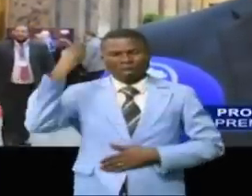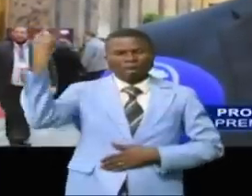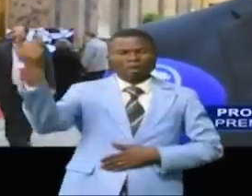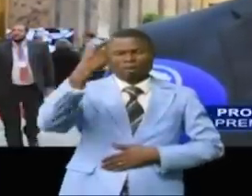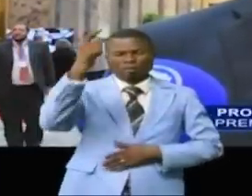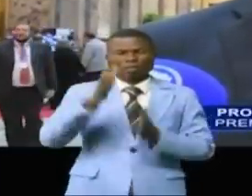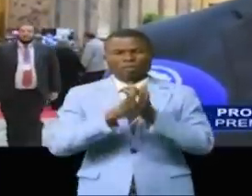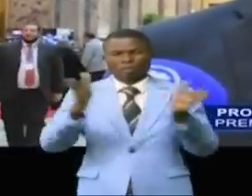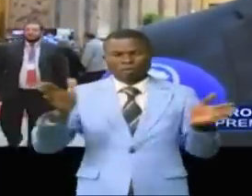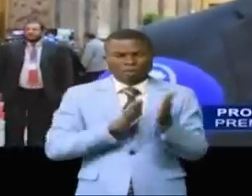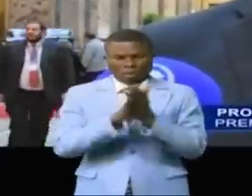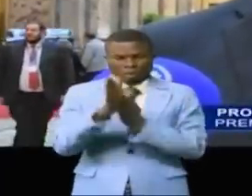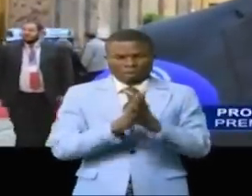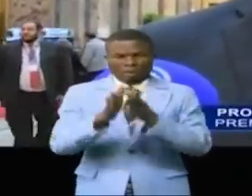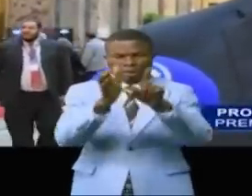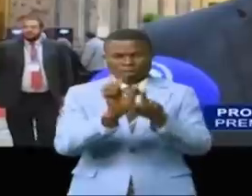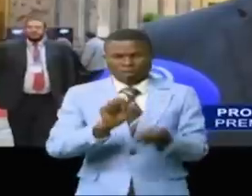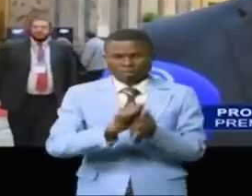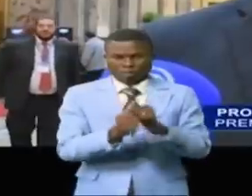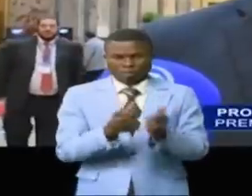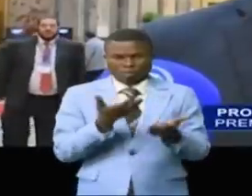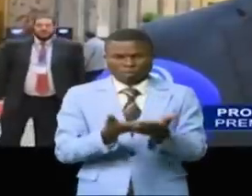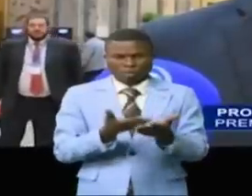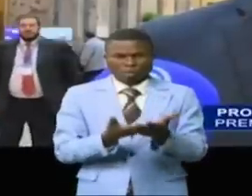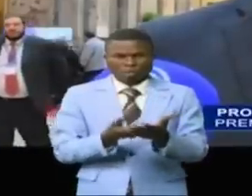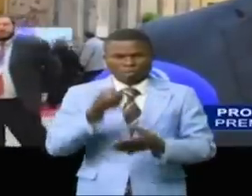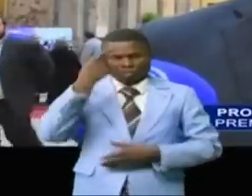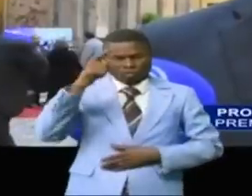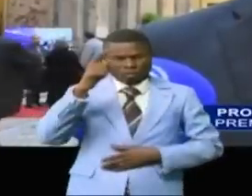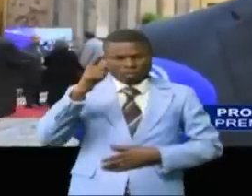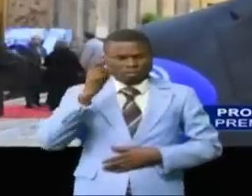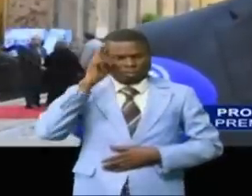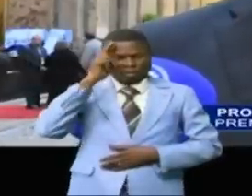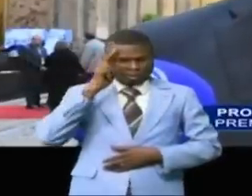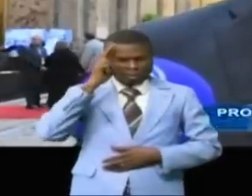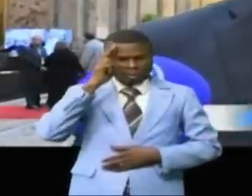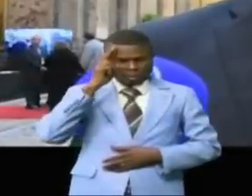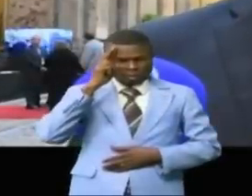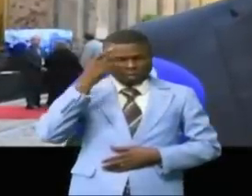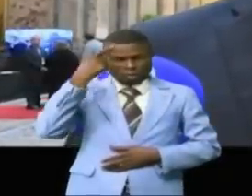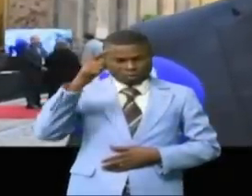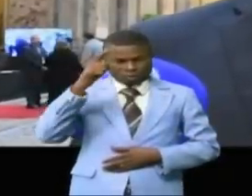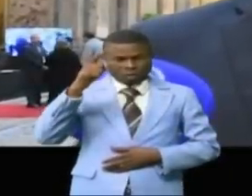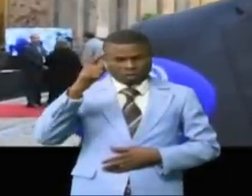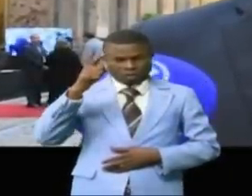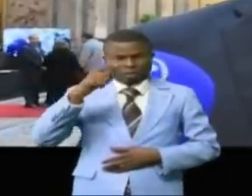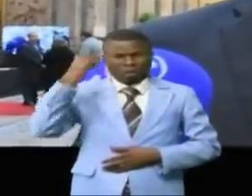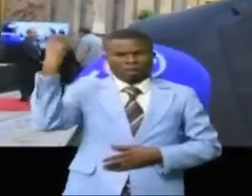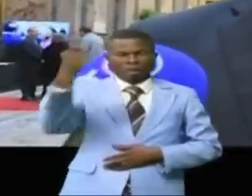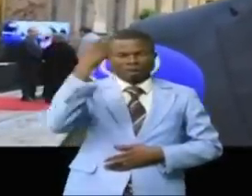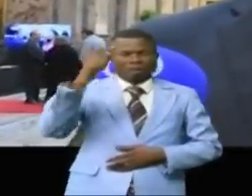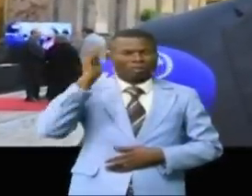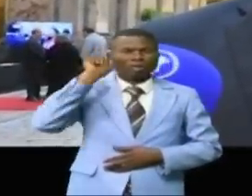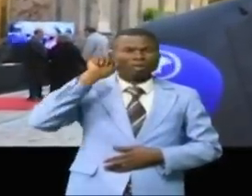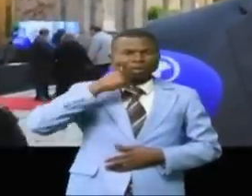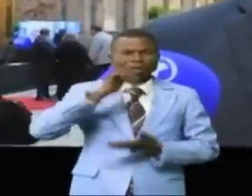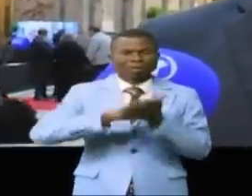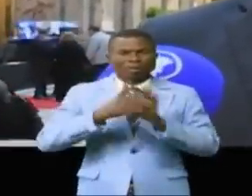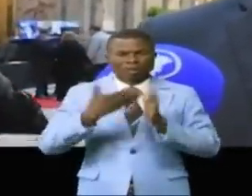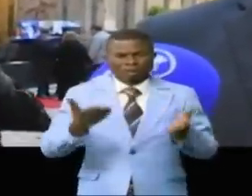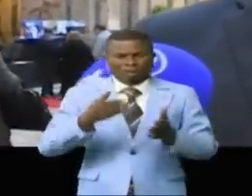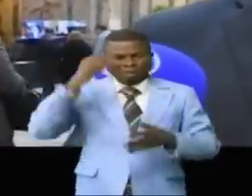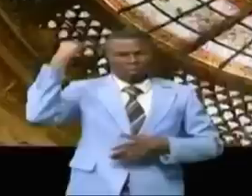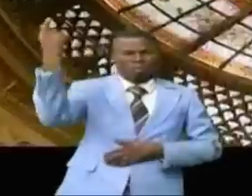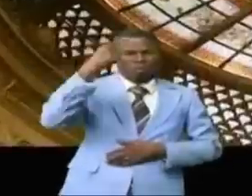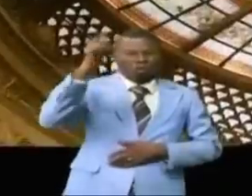entier s'intéressent également à ces problèmes ou qu'ils puissent réfléchir sur le monde de demain, sur l'humanité